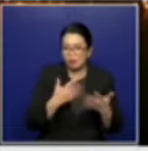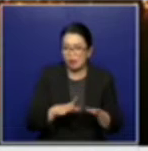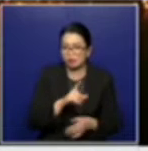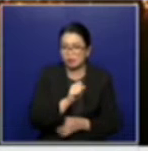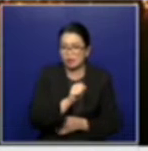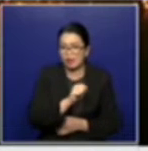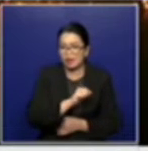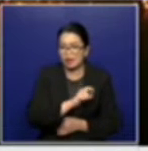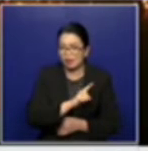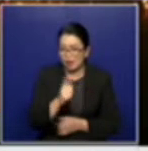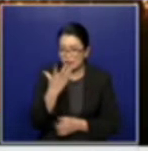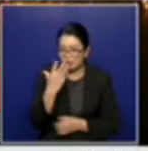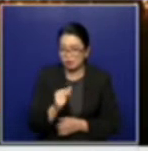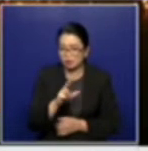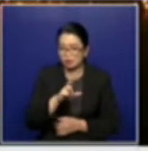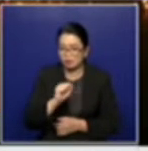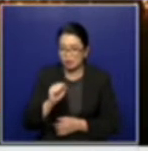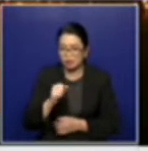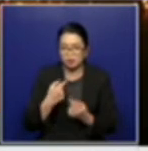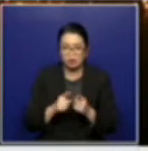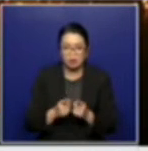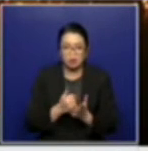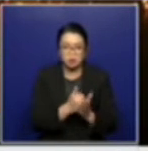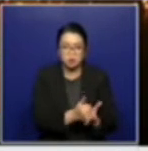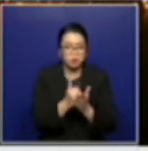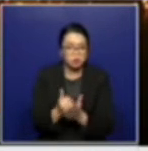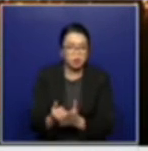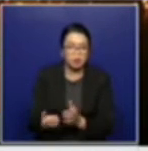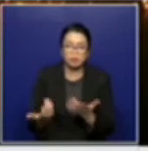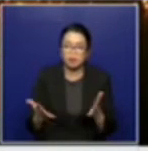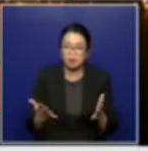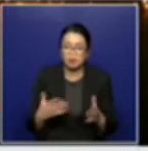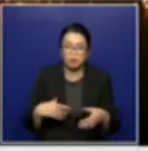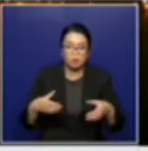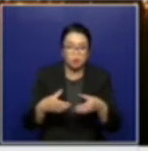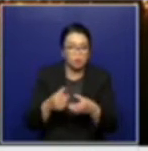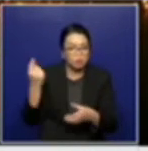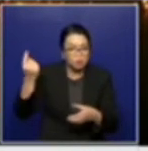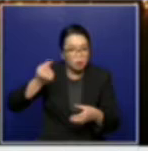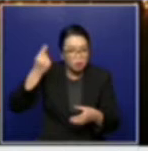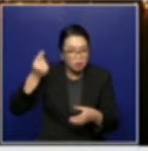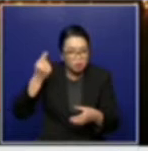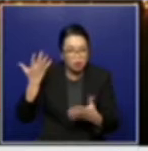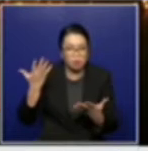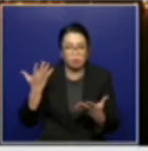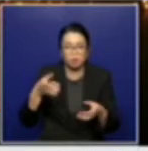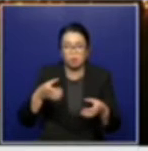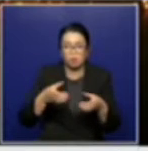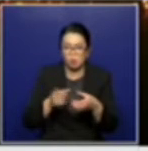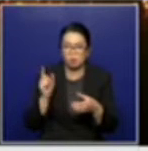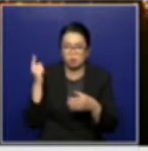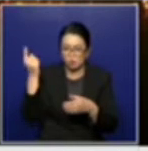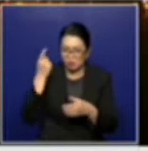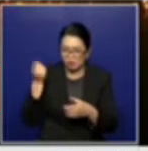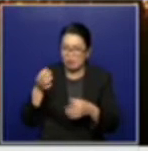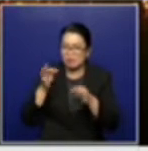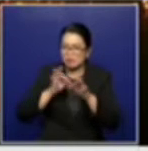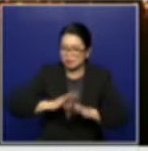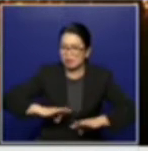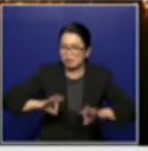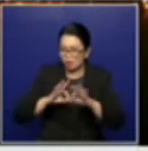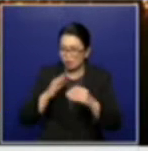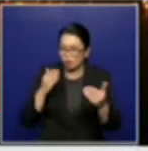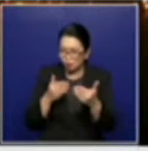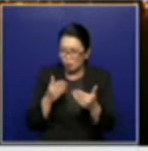ที่ได้รับผลกระทบกับไม่ได้รับความช่วยเหลือเช่นภาคการท่องเที่ยวซึ่งเป็นภาคที่ได้รับผลกระทบโดยตรงจ